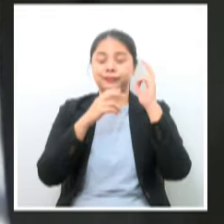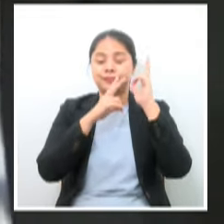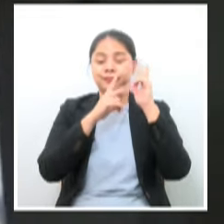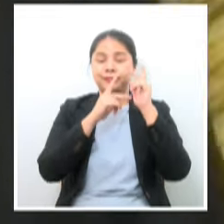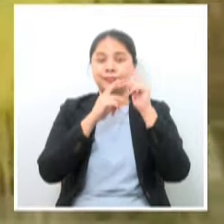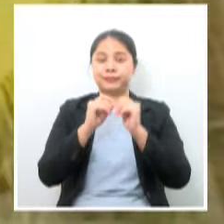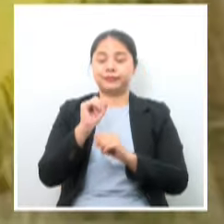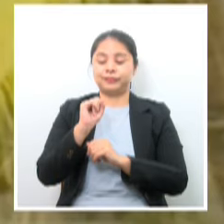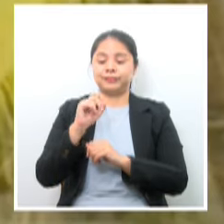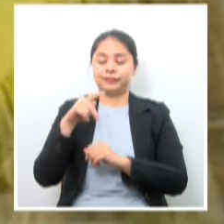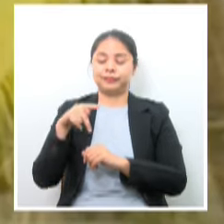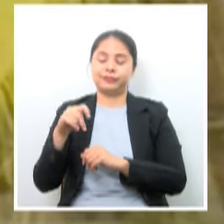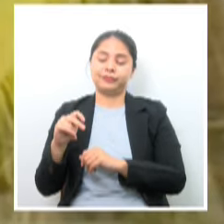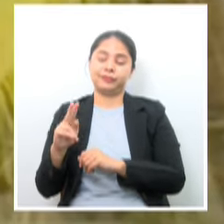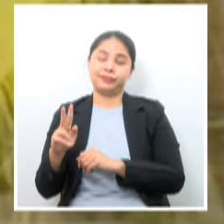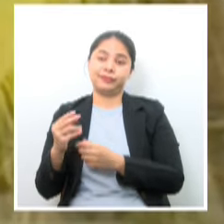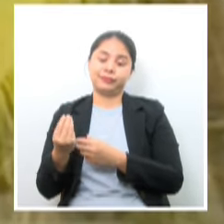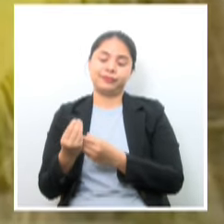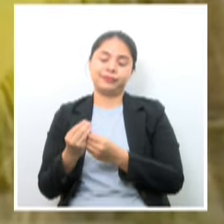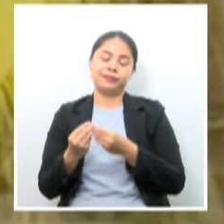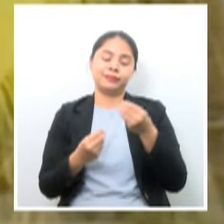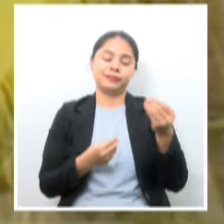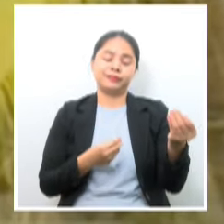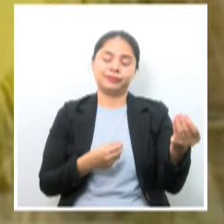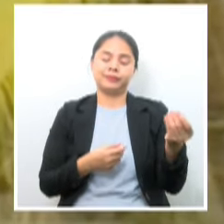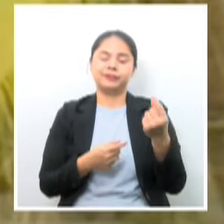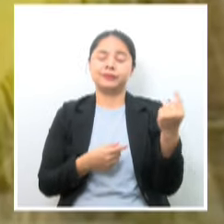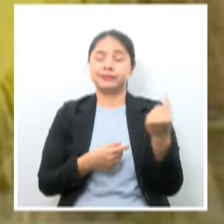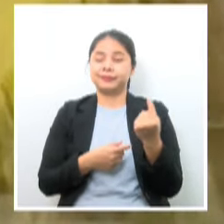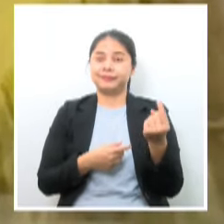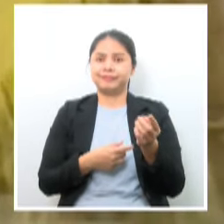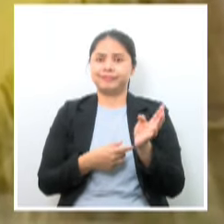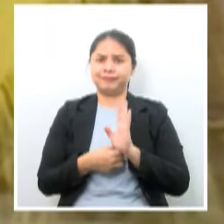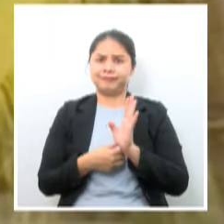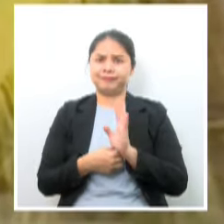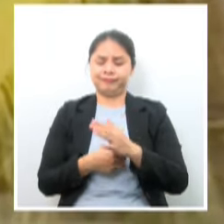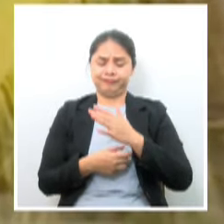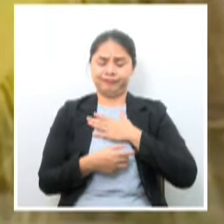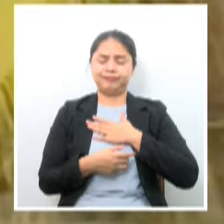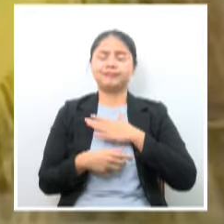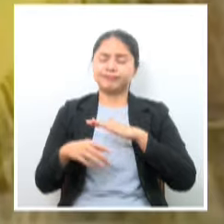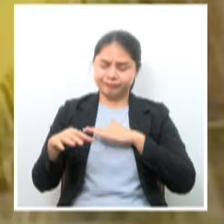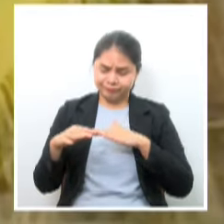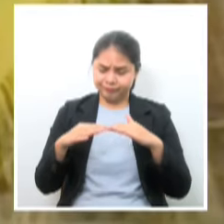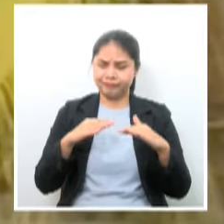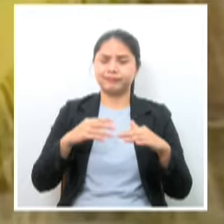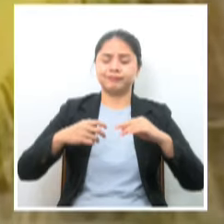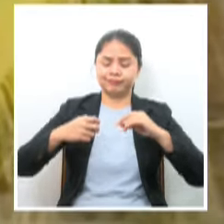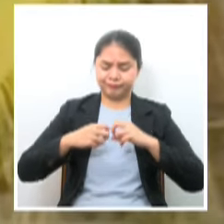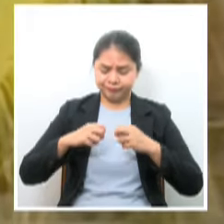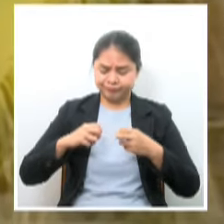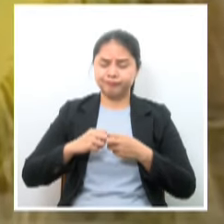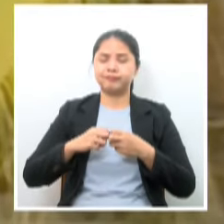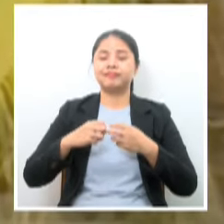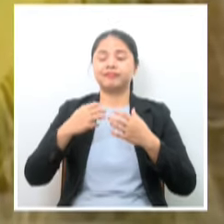ากสพฐไปยังท่านนะครับซึ่งตัวเพจและตัวผมเองนี้ก็พร้อมที่จะส่งข่าวไม่ว่าจะเป็นความเดือดร้อนหรือว่าความต้องการอะไร